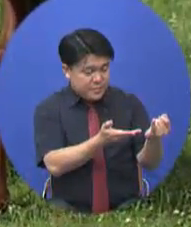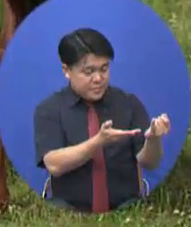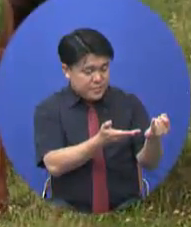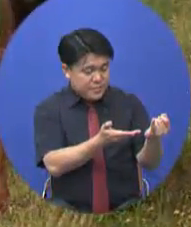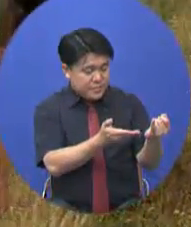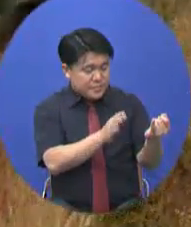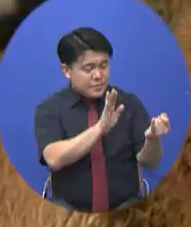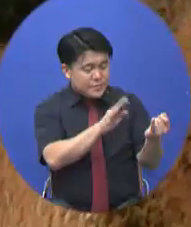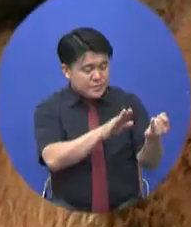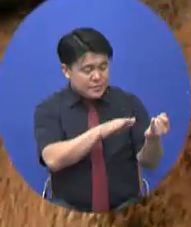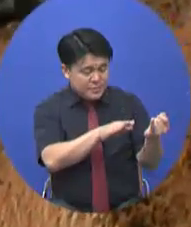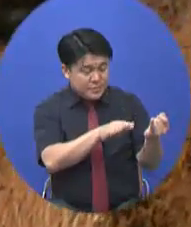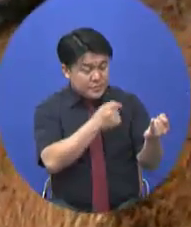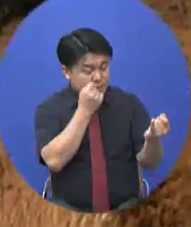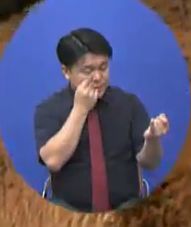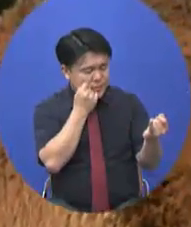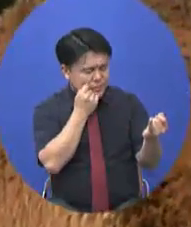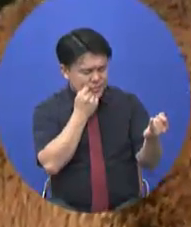소냥아